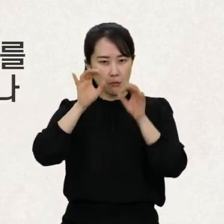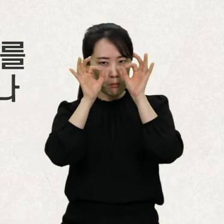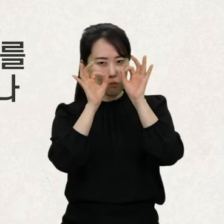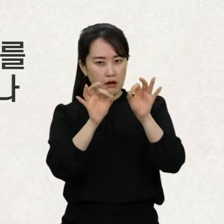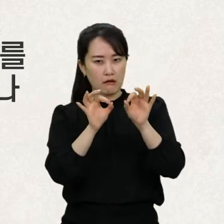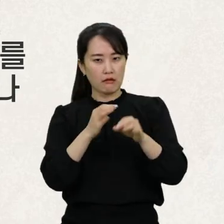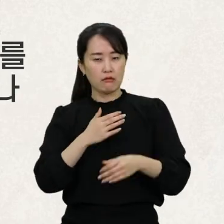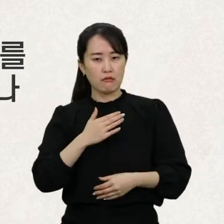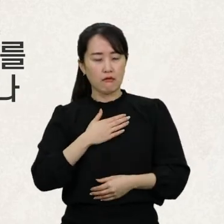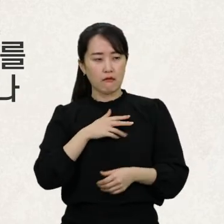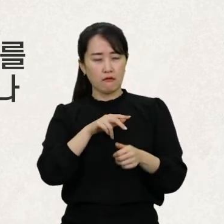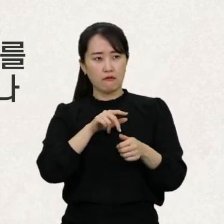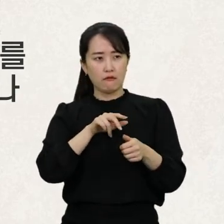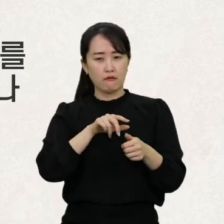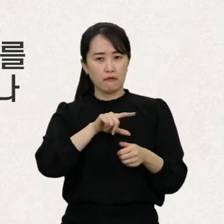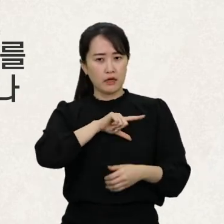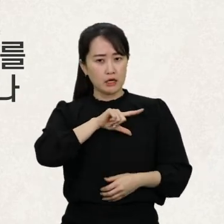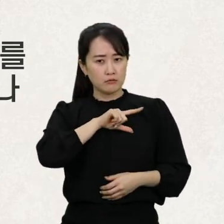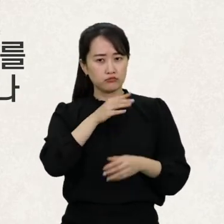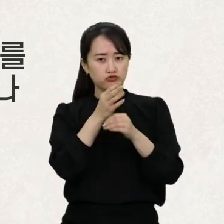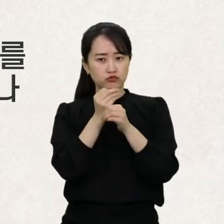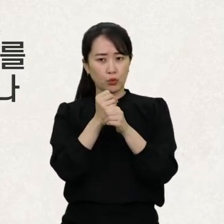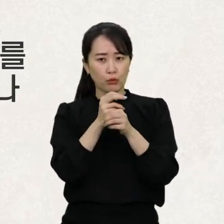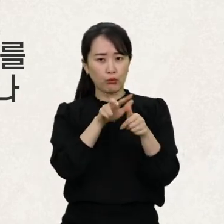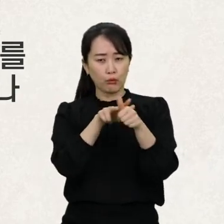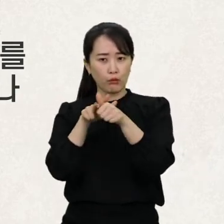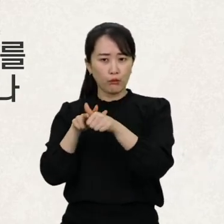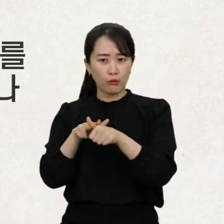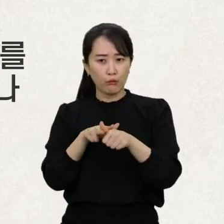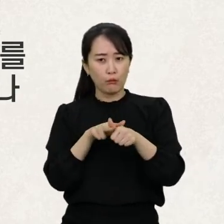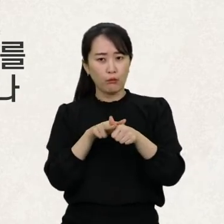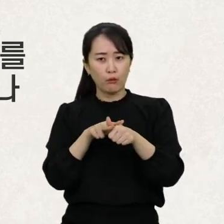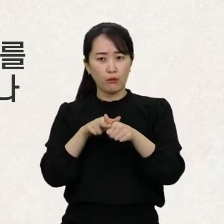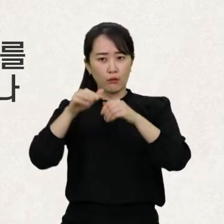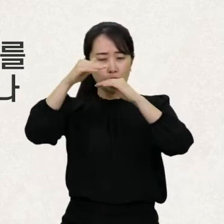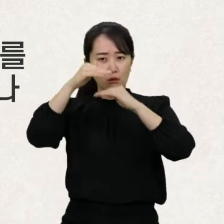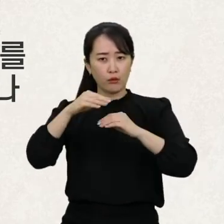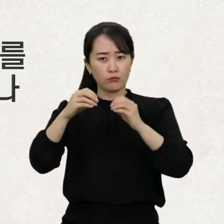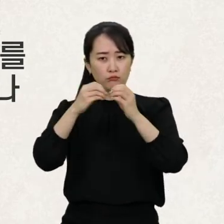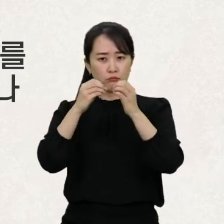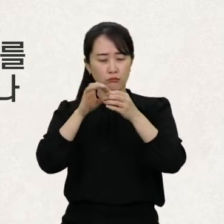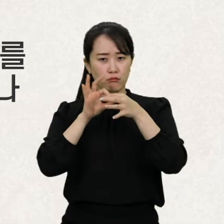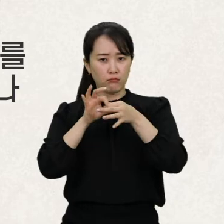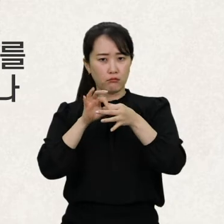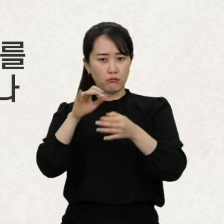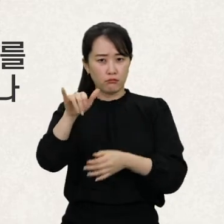않은 나의 이름이나 주소 등의 정보를 알고 있는 내용의 문자나 전화를 받은 적.